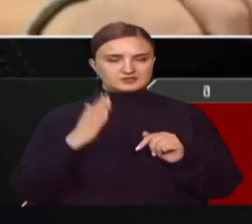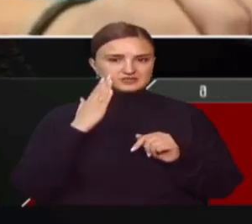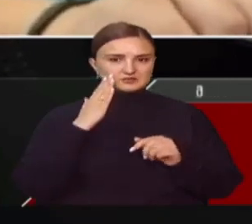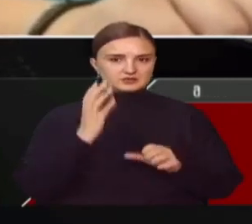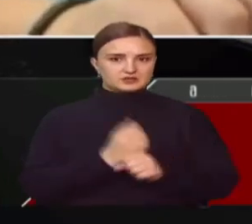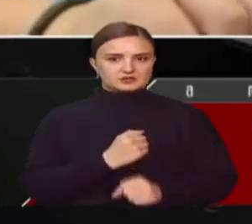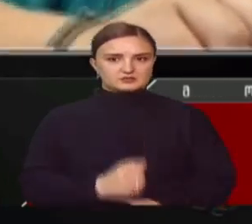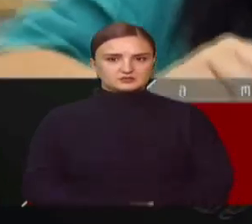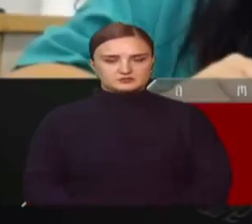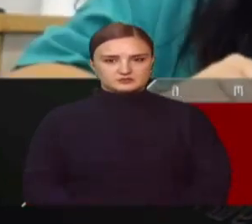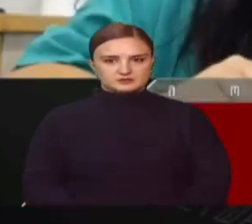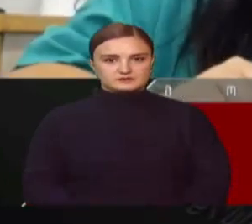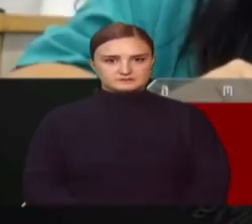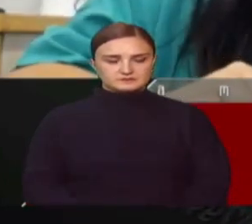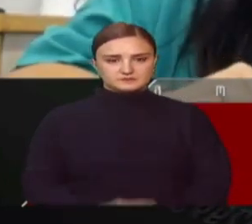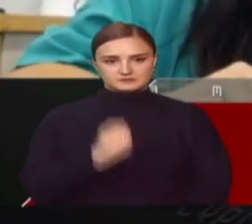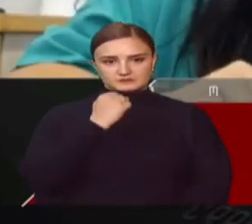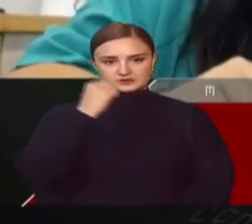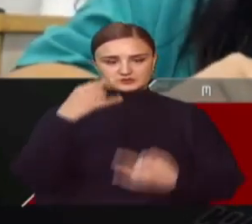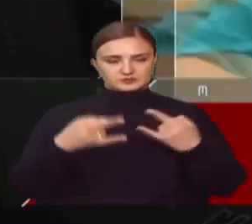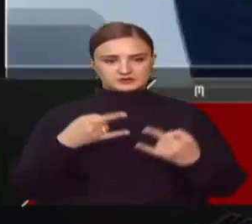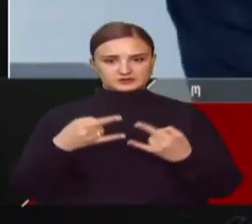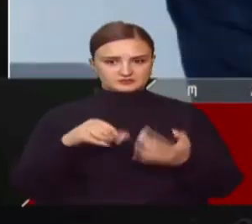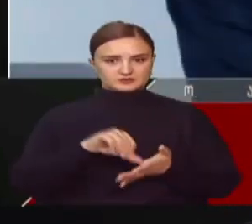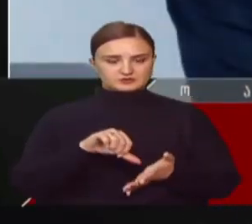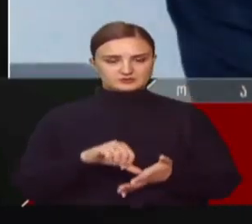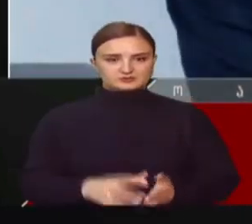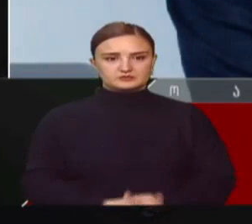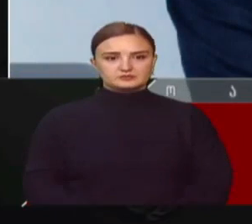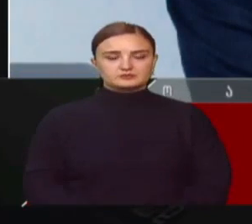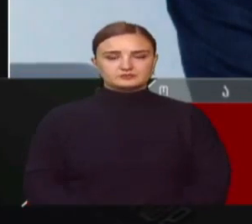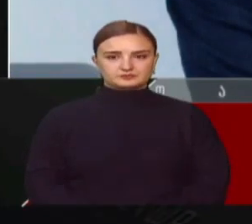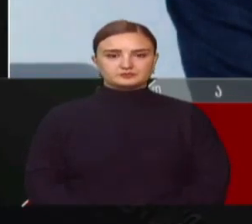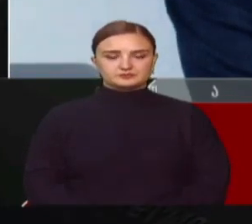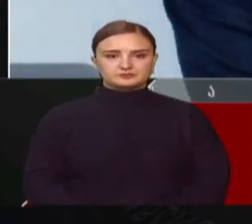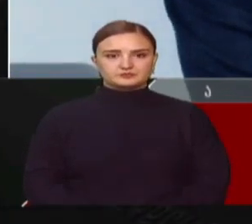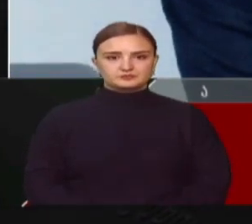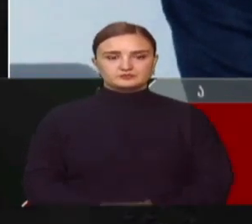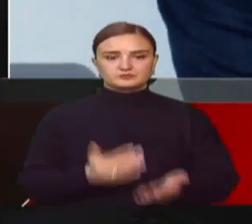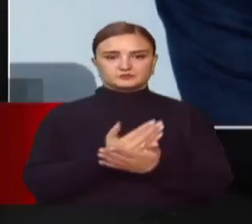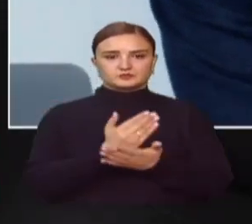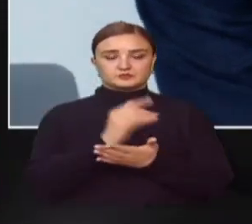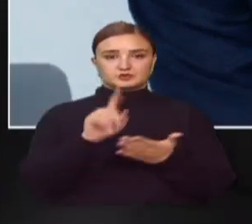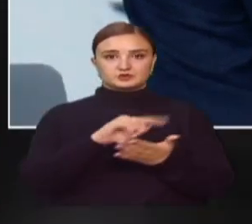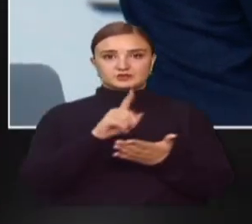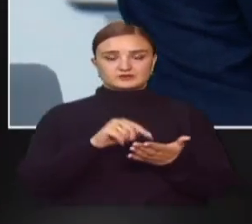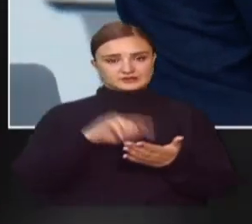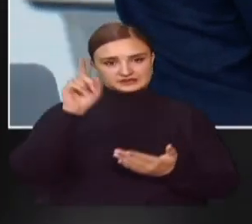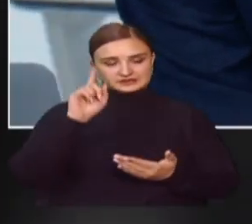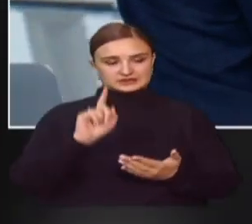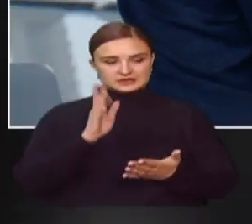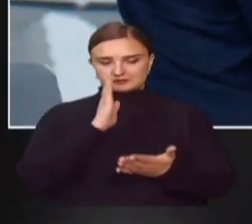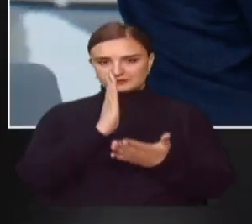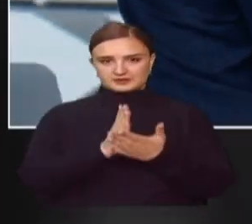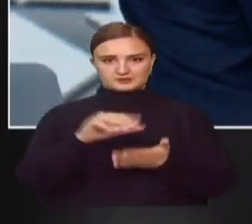გაიმარჯვებს. მადლობა ნათია, მადლობა გადაცემაში მონაწილეობისთვის. მადლობთ. მოამბის შეკითხვებს ისრაელიდან